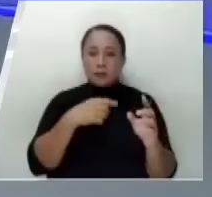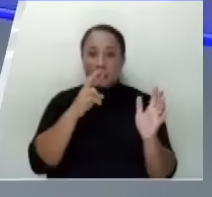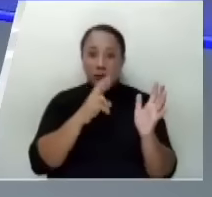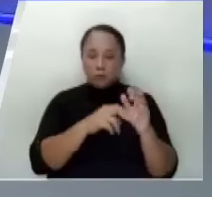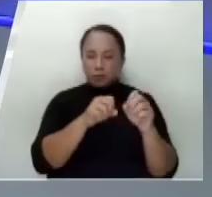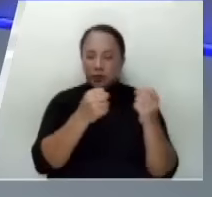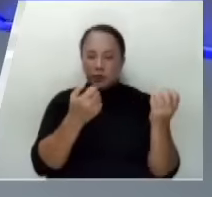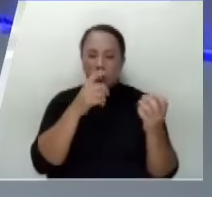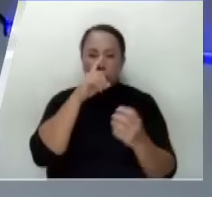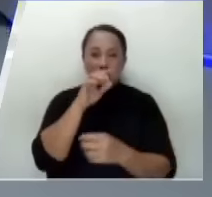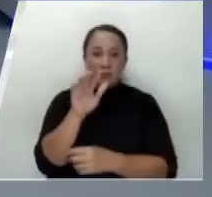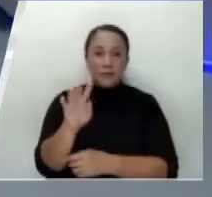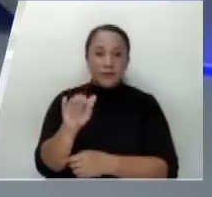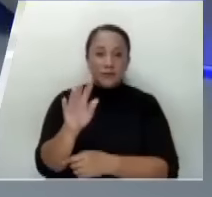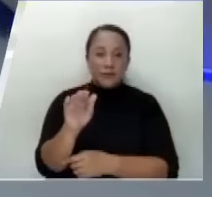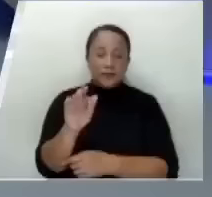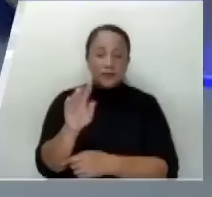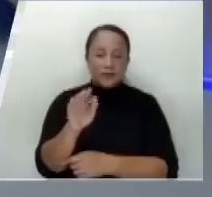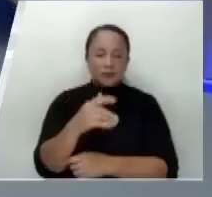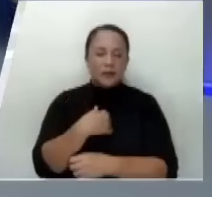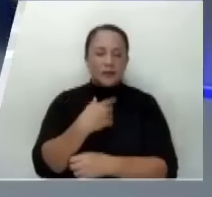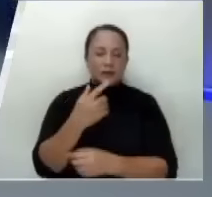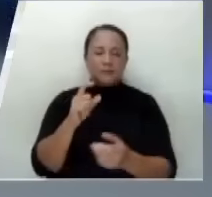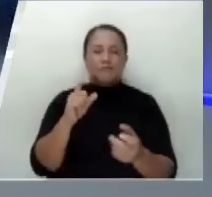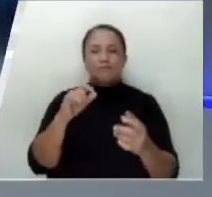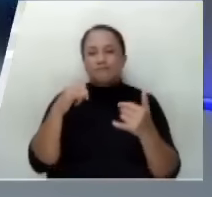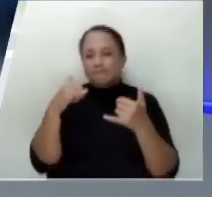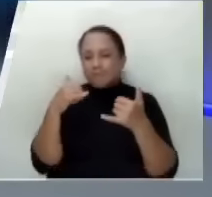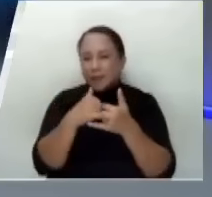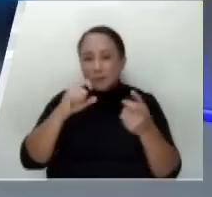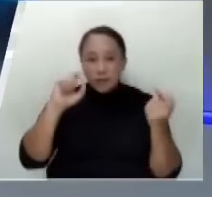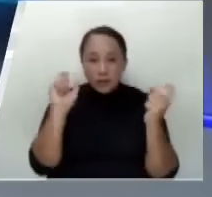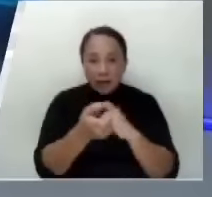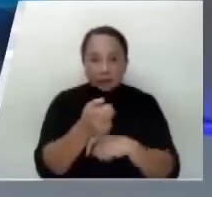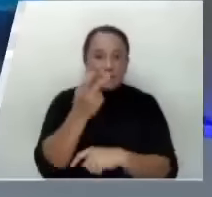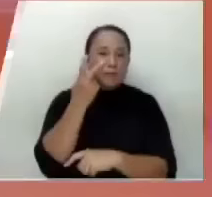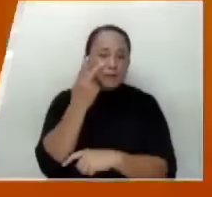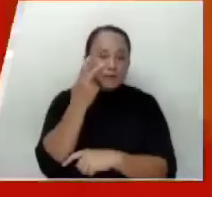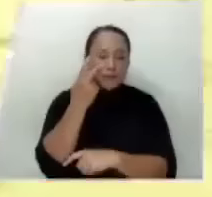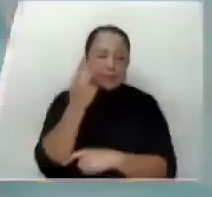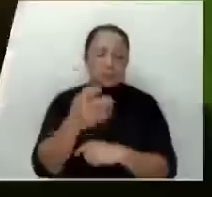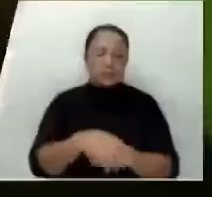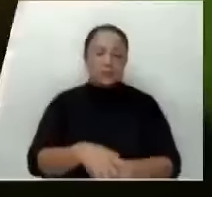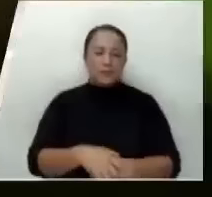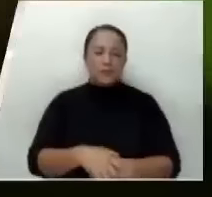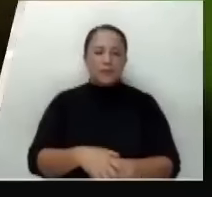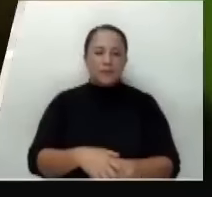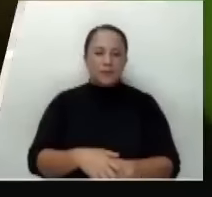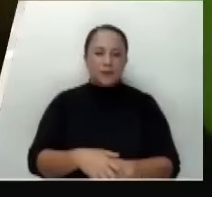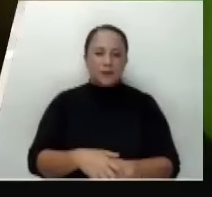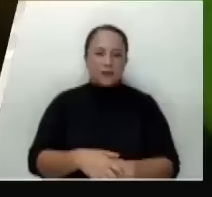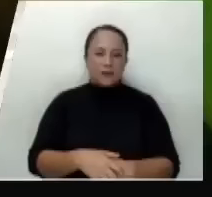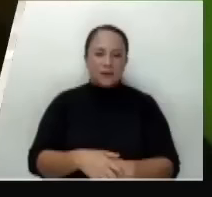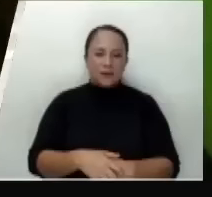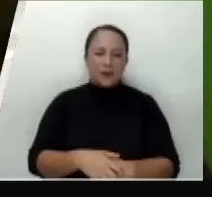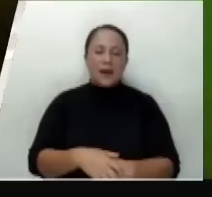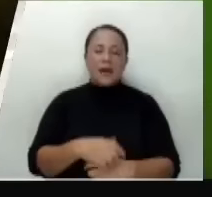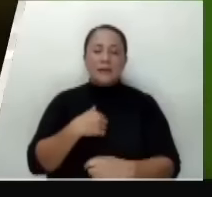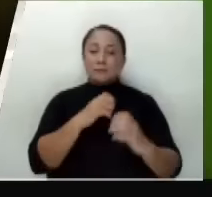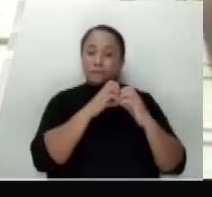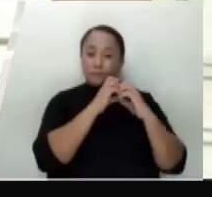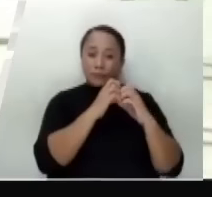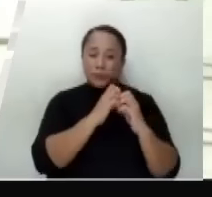years old. Let's change the game and meet James Ray Stingray Ahido. Mga kapuso, the heat